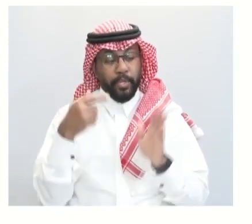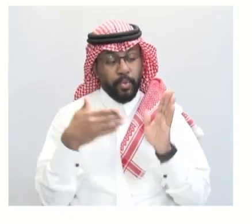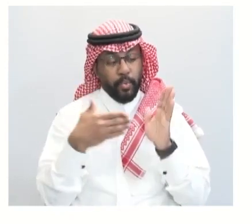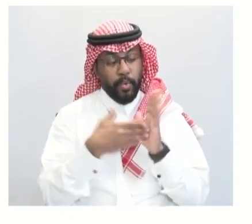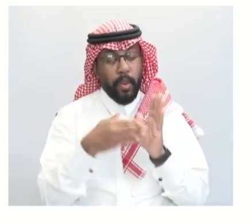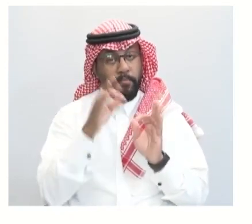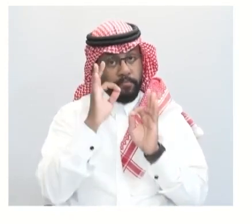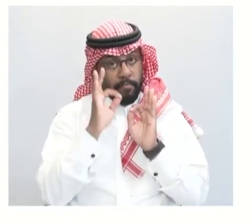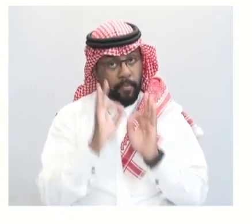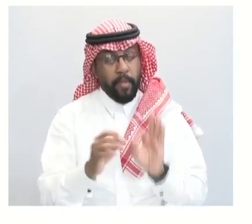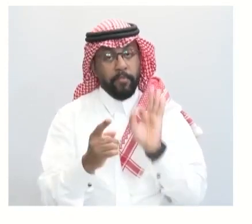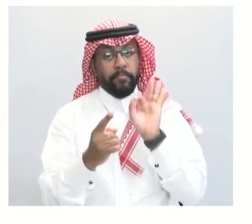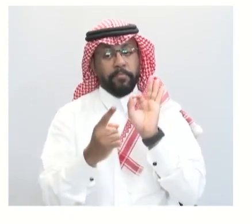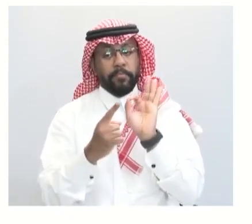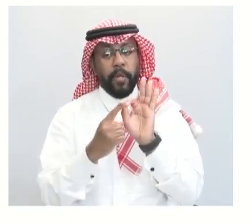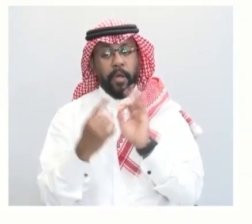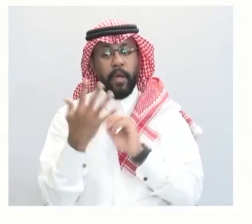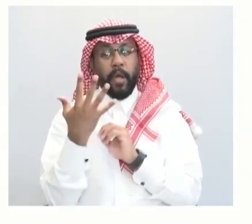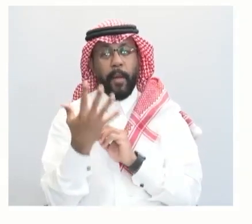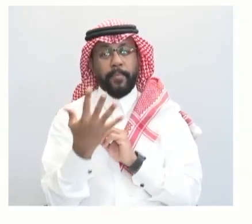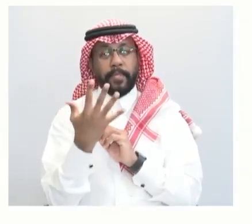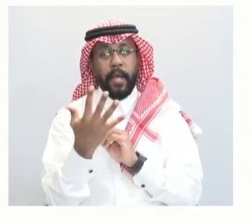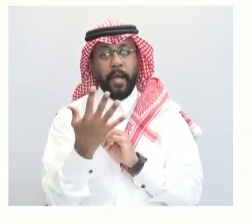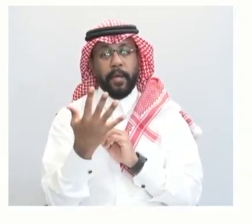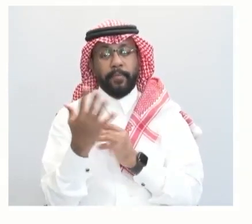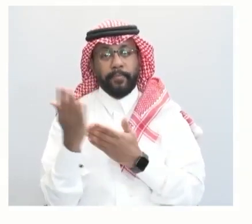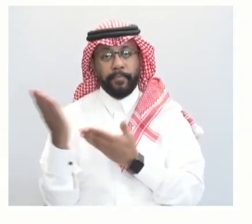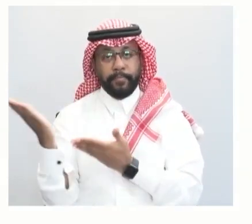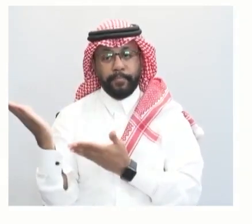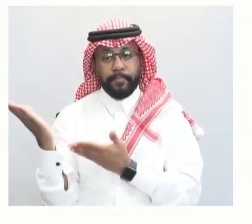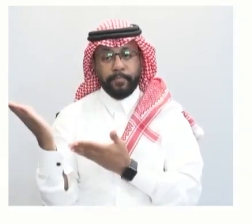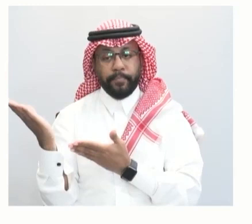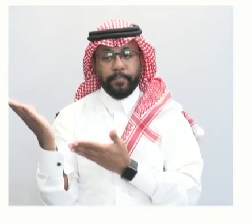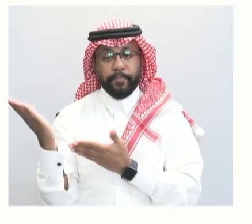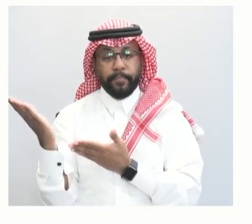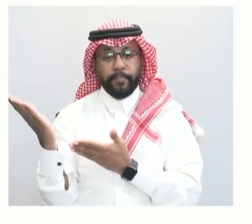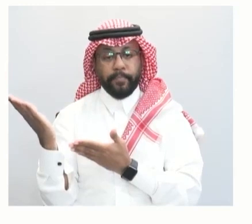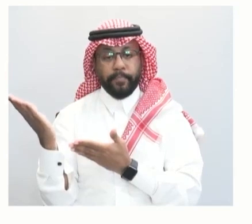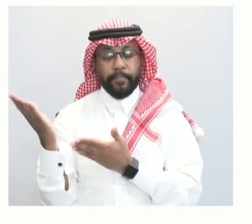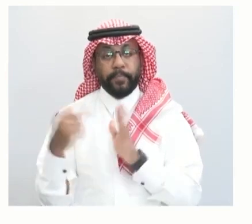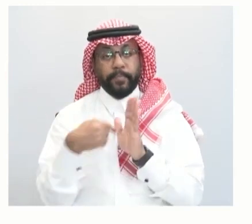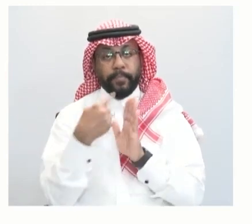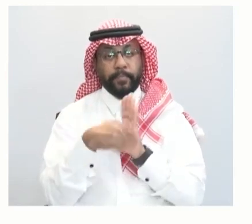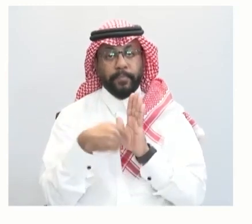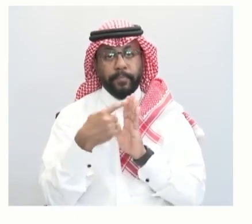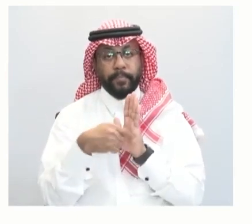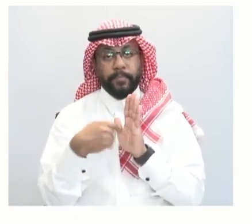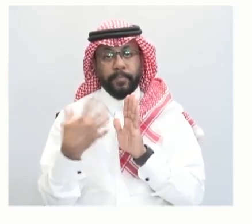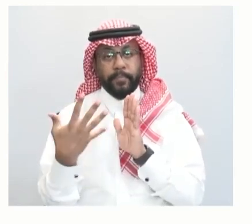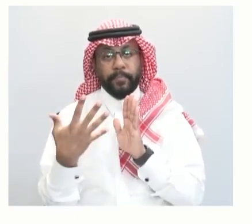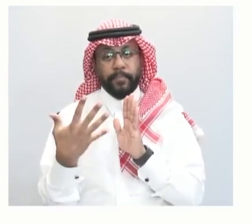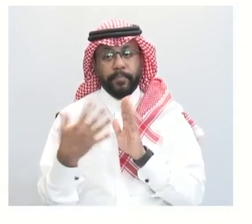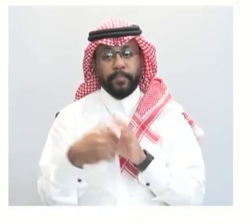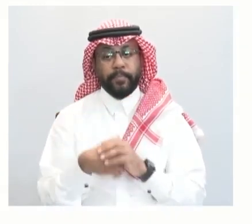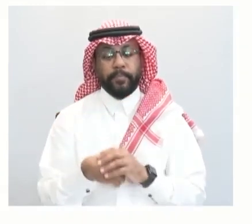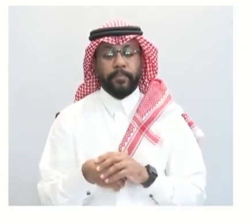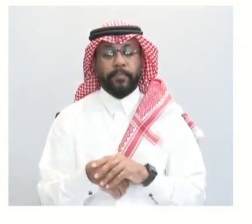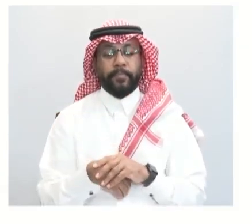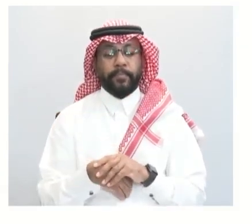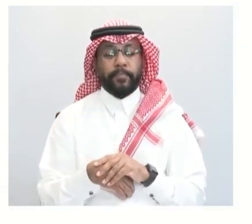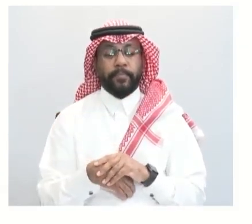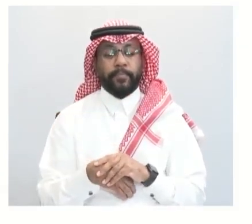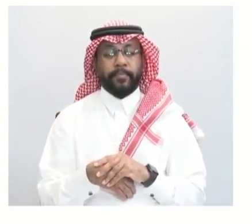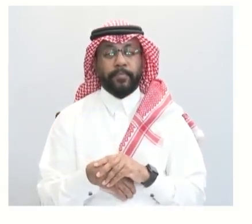اذان هنا في هذا الوقت الذي تشير اليه هذه الساعه هو الساعه الخامسه